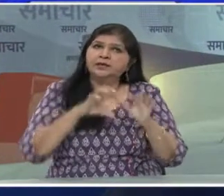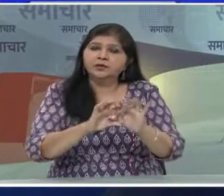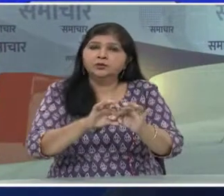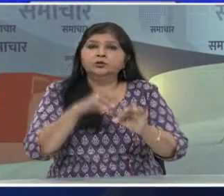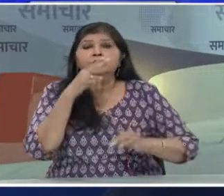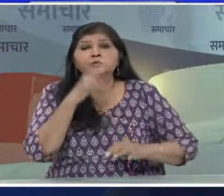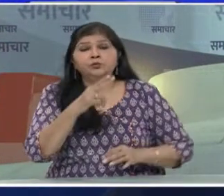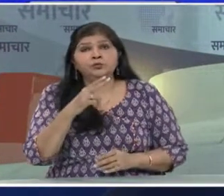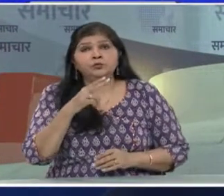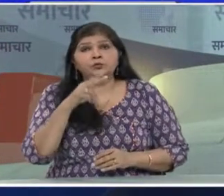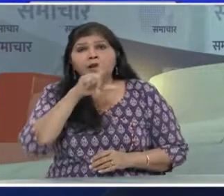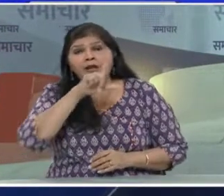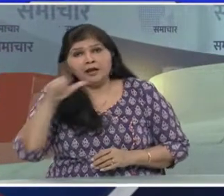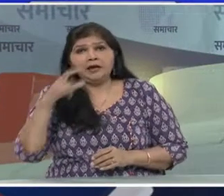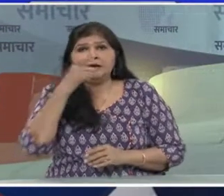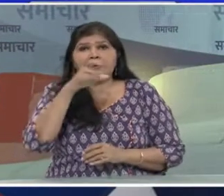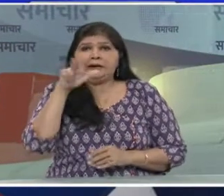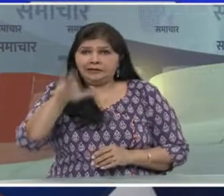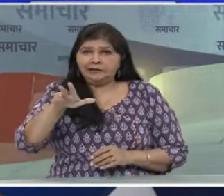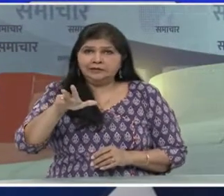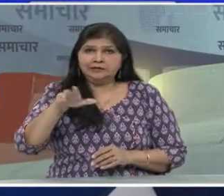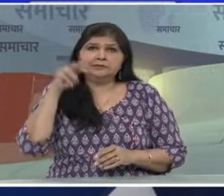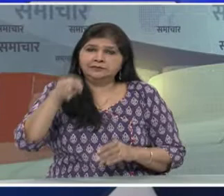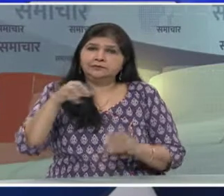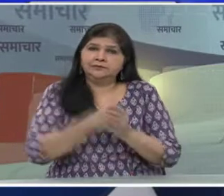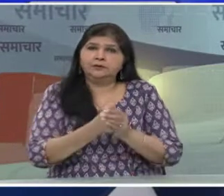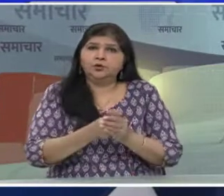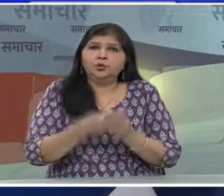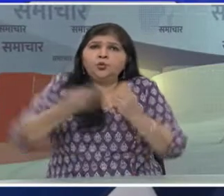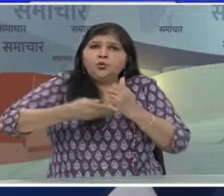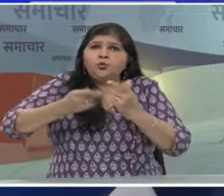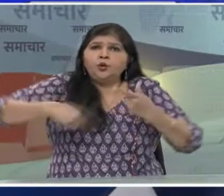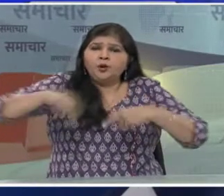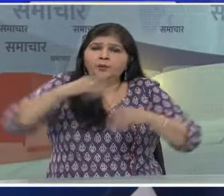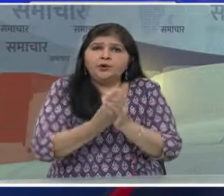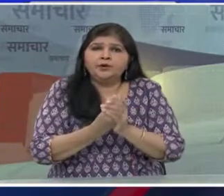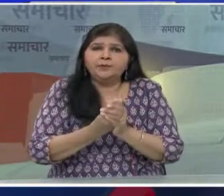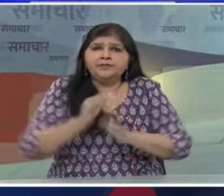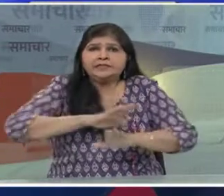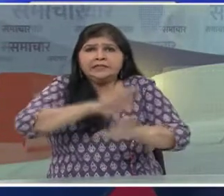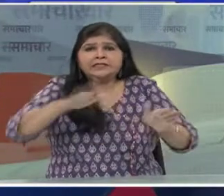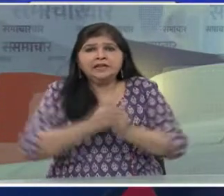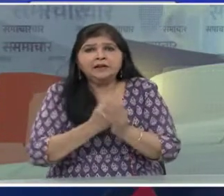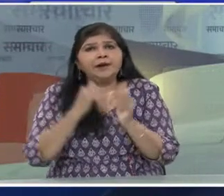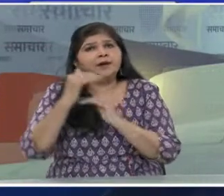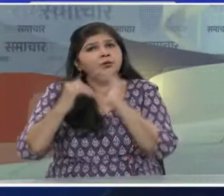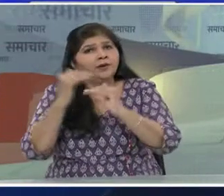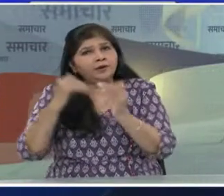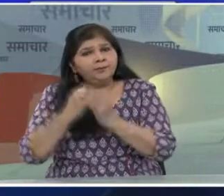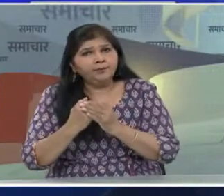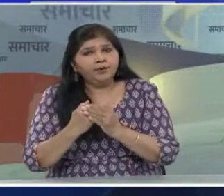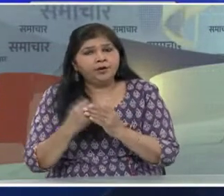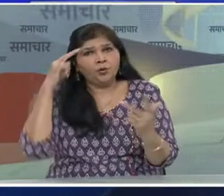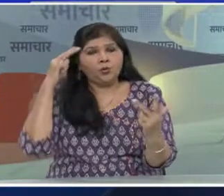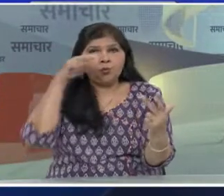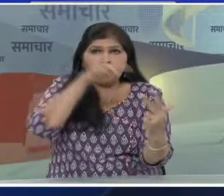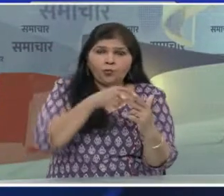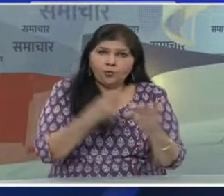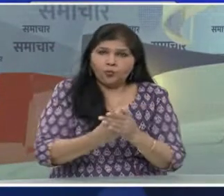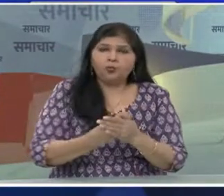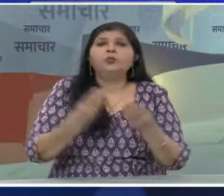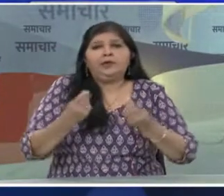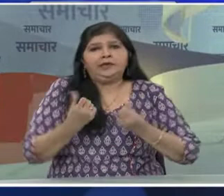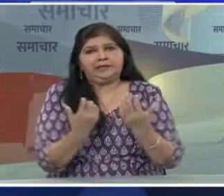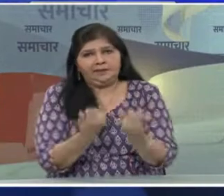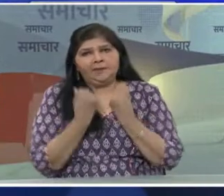2,78,000 रूरल लोकल बॉडीज को सस्टेनेबल डेवलपमेंट गोल्स के लक्ष्य को प्राप्त करने में सुविधा